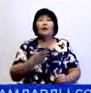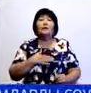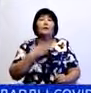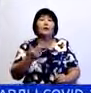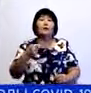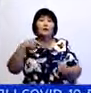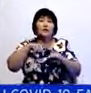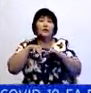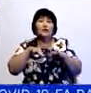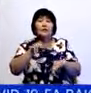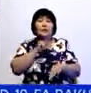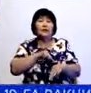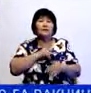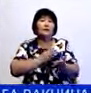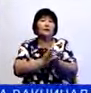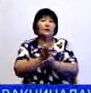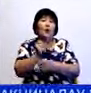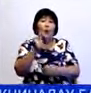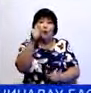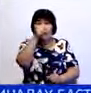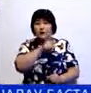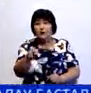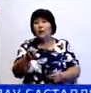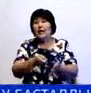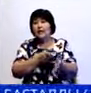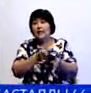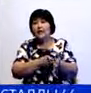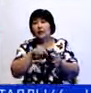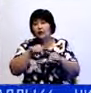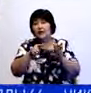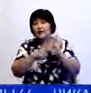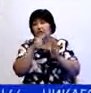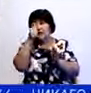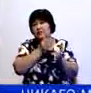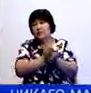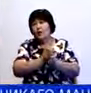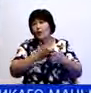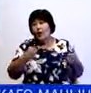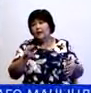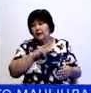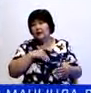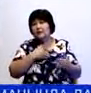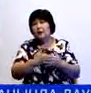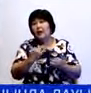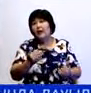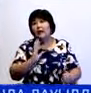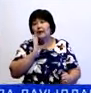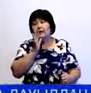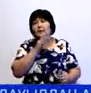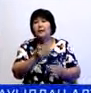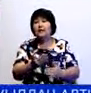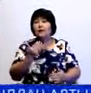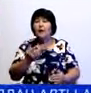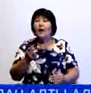органдарына қызмет етіп келгеніме 11 жыл уақыт өтті. Соның ішінде тергеу саласында 7 жылдан астам уақытта қызмет етіп келемін. Қазіргі таңда мерзімінен